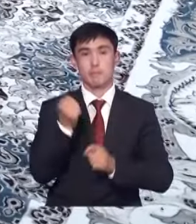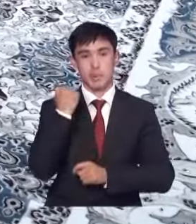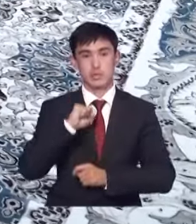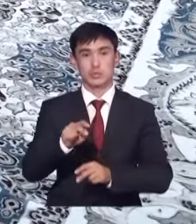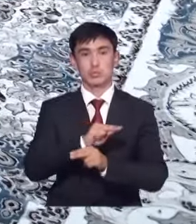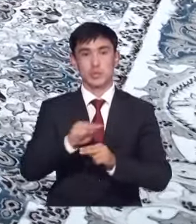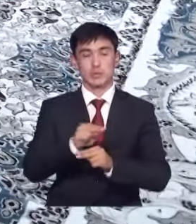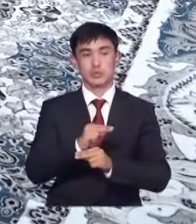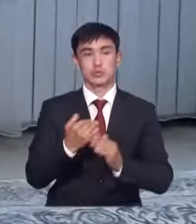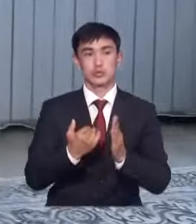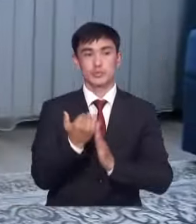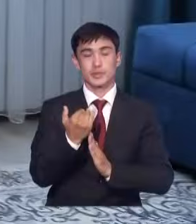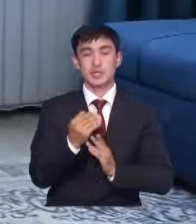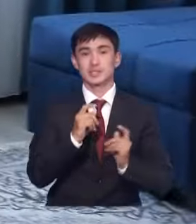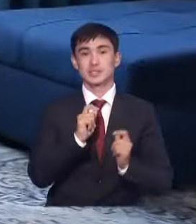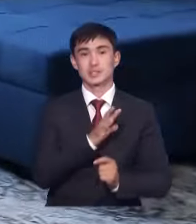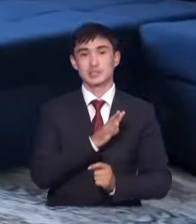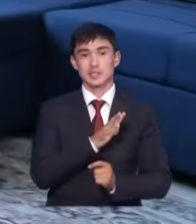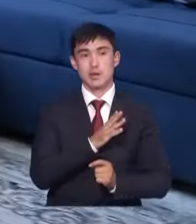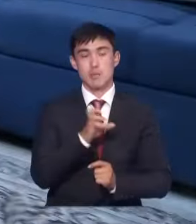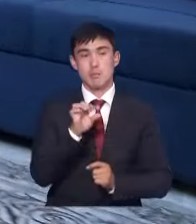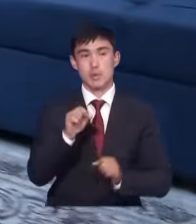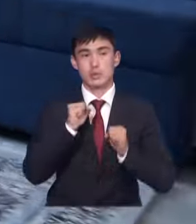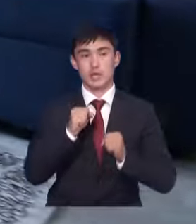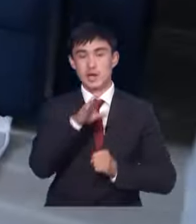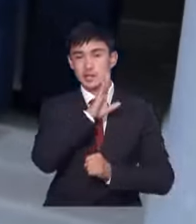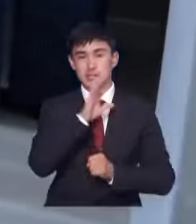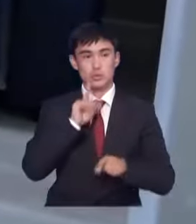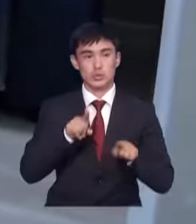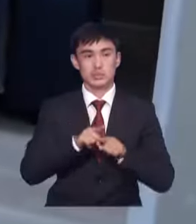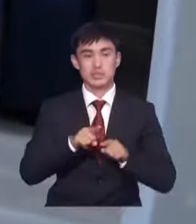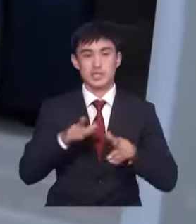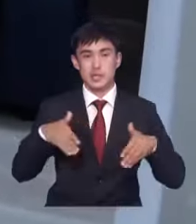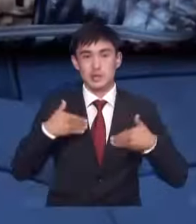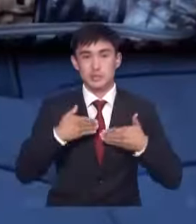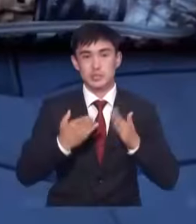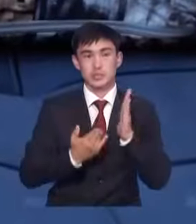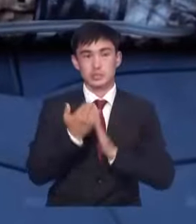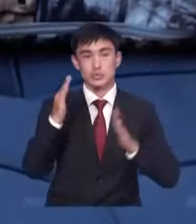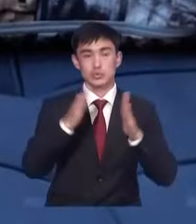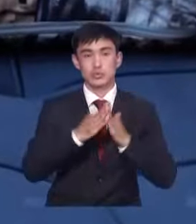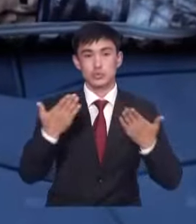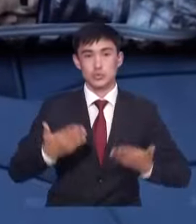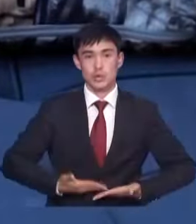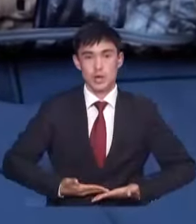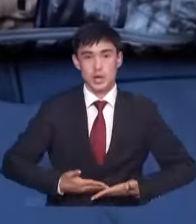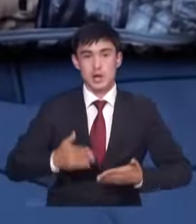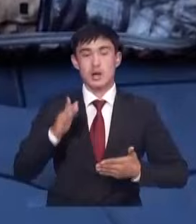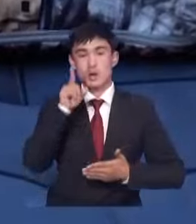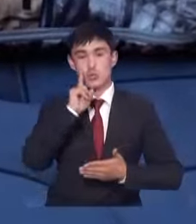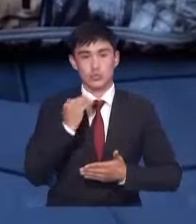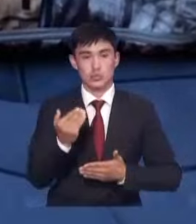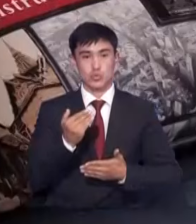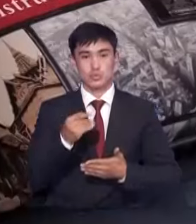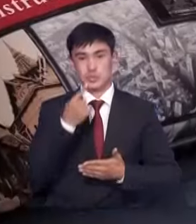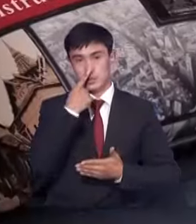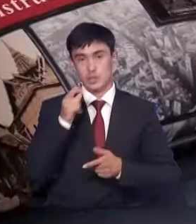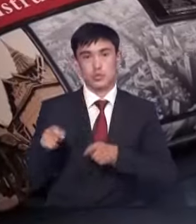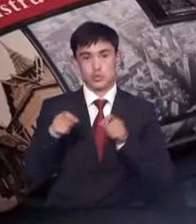тәрбиелеп өсіргені үшін сыйға тартқан еді. Балуанның анасы осындай сәні мен сәулеті жарасқан үйде тұруға әбден лайық. Жақында көшіп